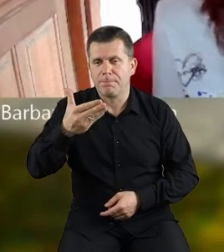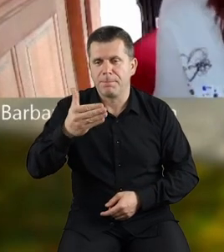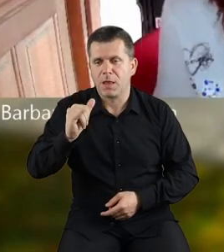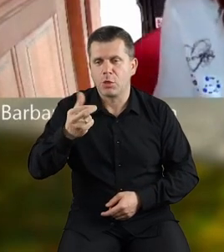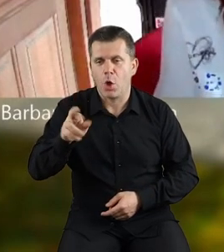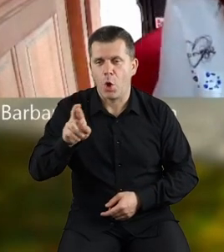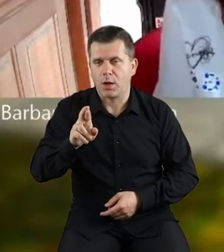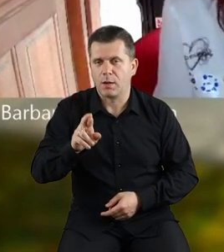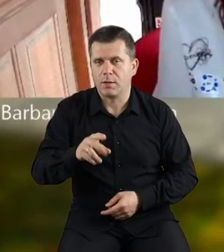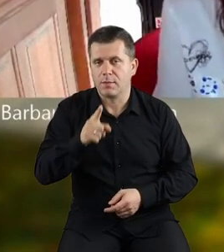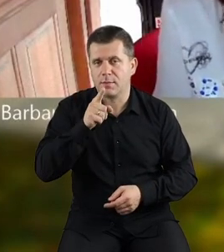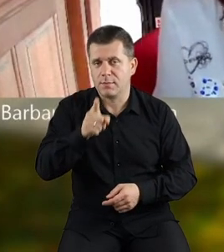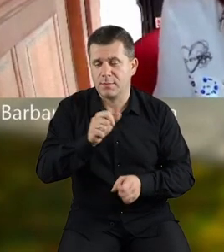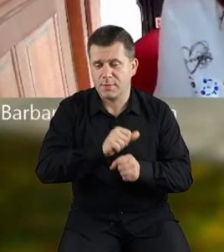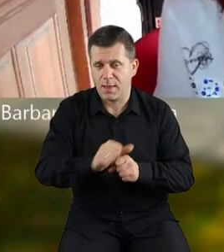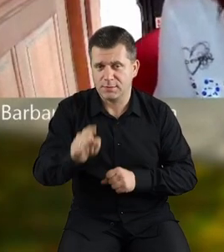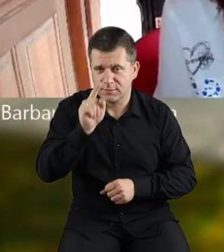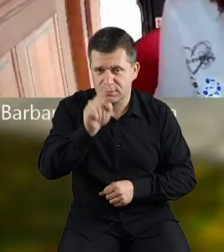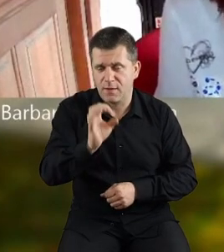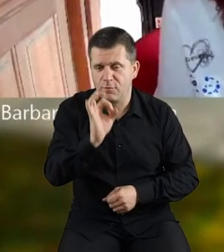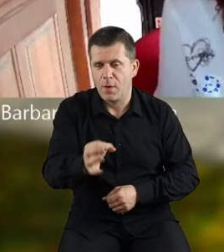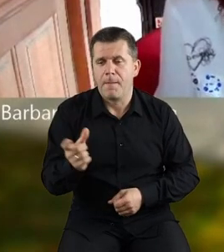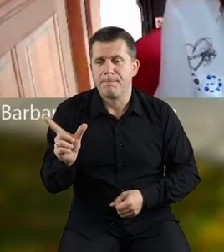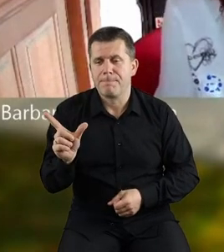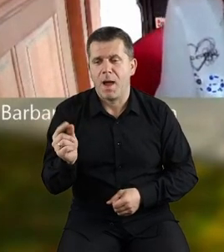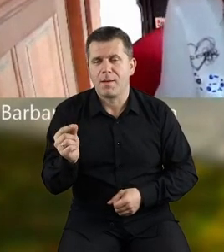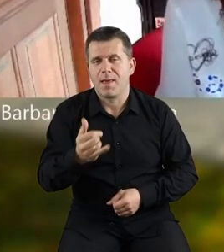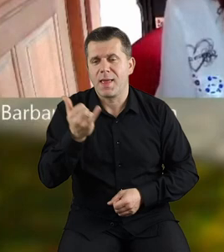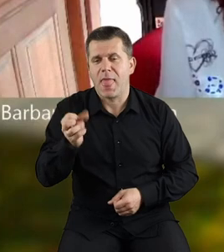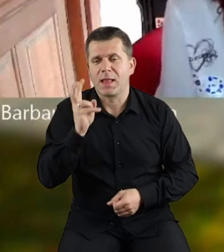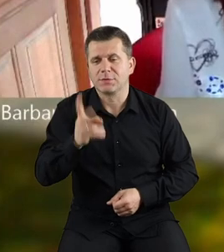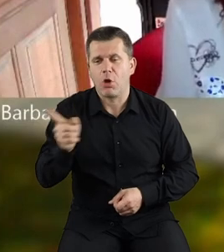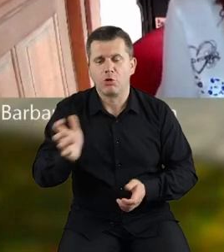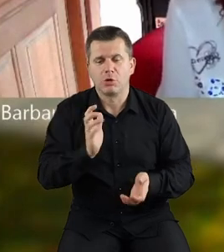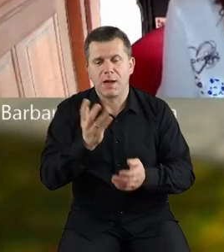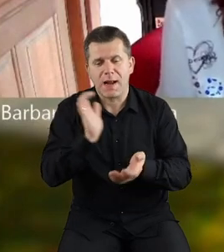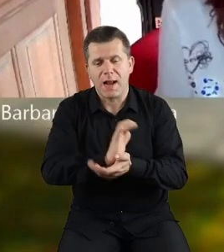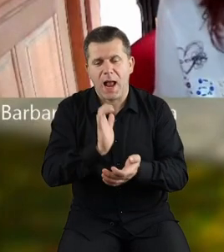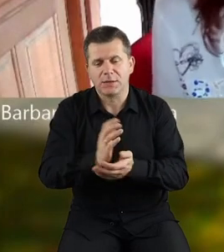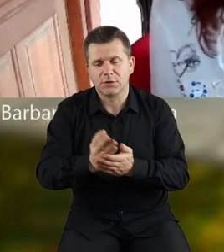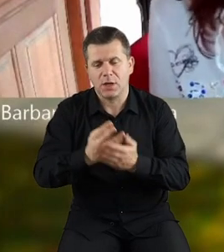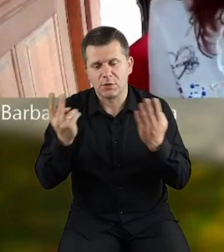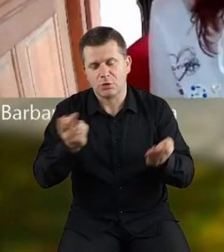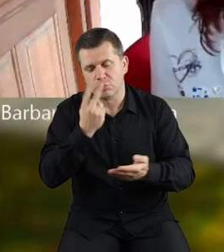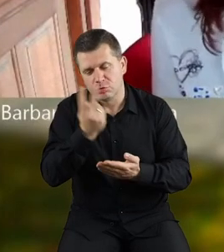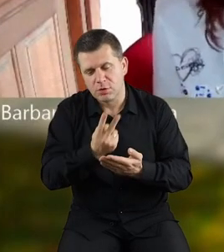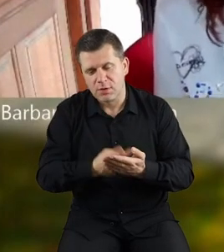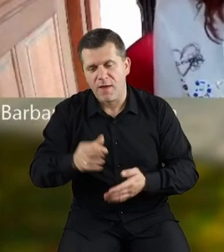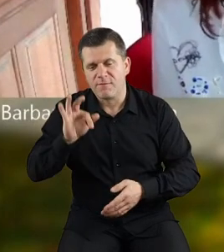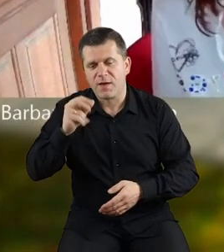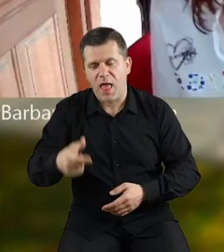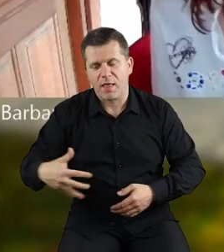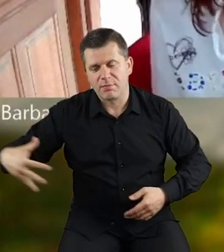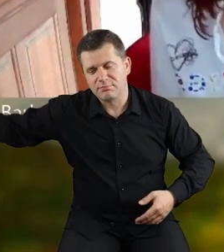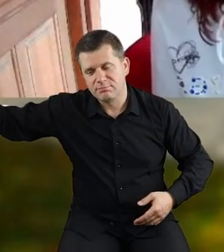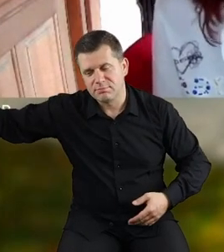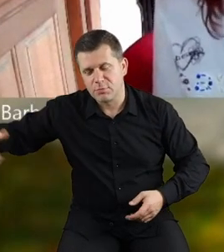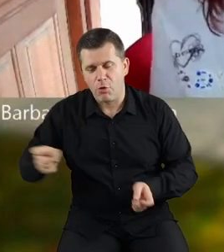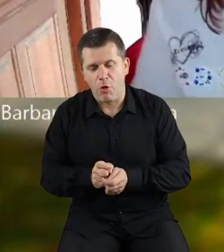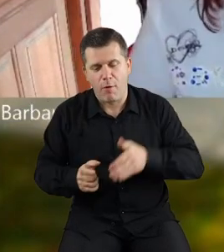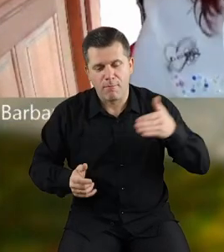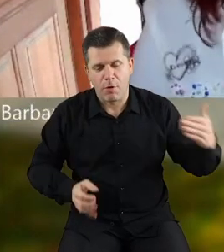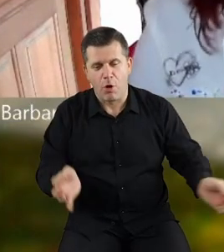Marcina Minora, na której jesteś ty i twój partner Jacek. On czyta gazetę i trzyma rękę na karku Freda. Obok